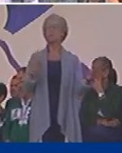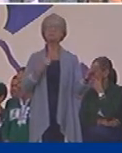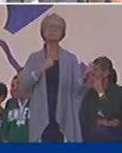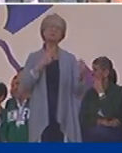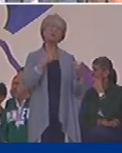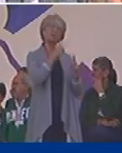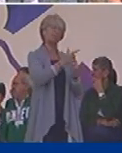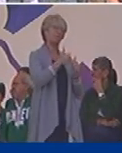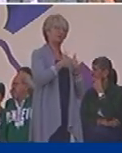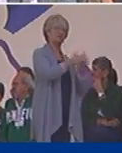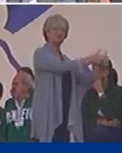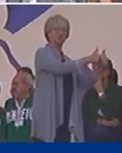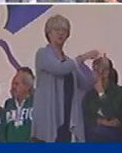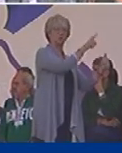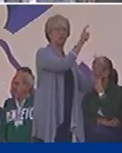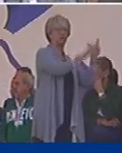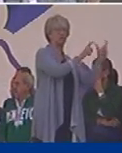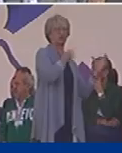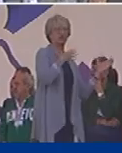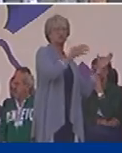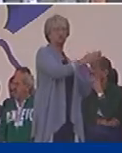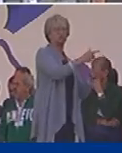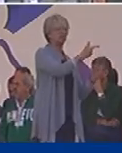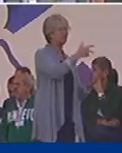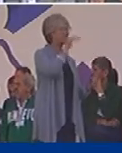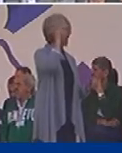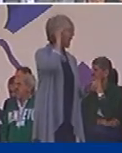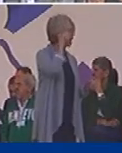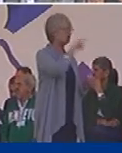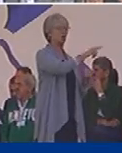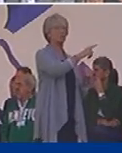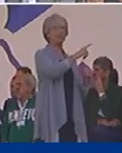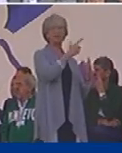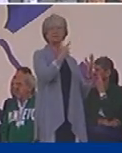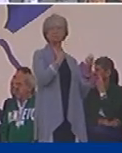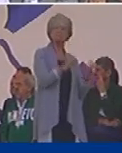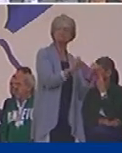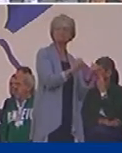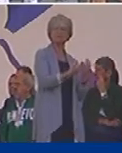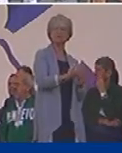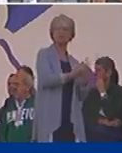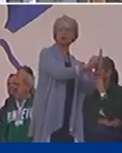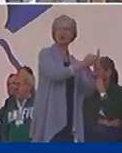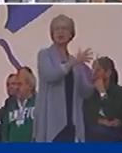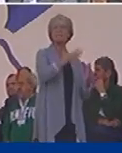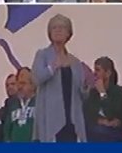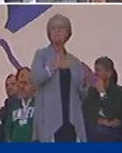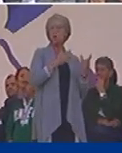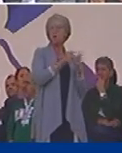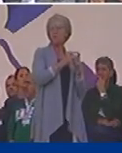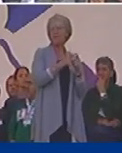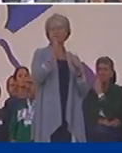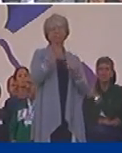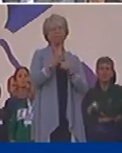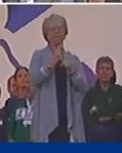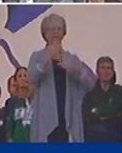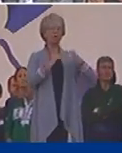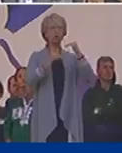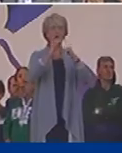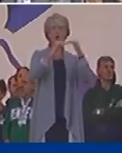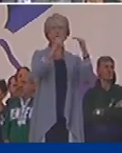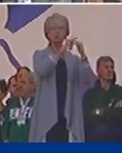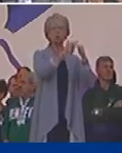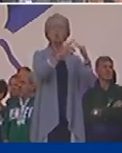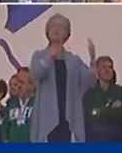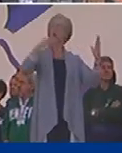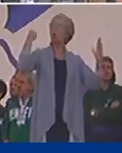seguire, ho la mia gente da ascoltare, ho la mia gente da rinfrancare, ho il mio paese da ricostruire". però ha